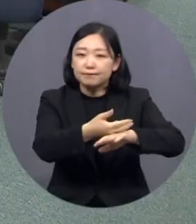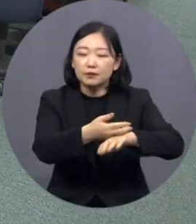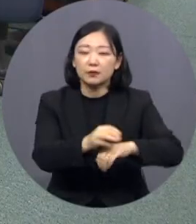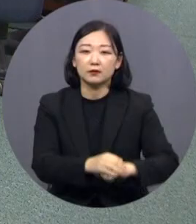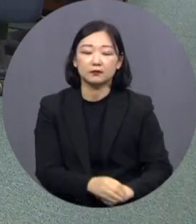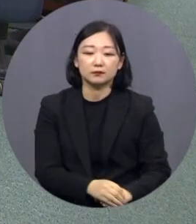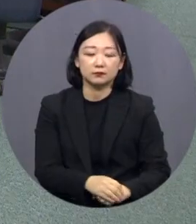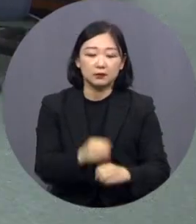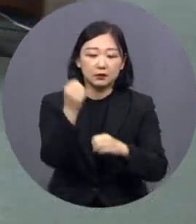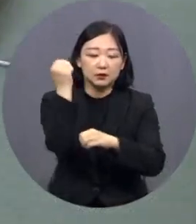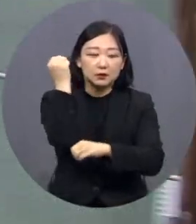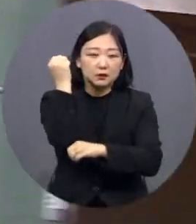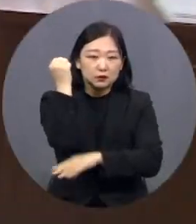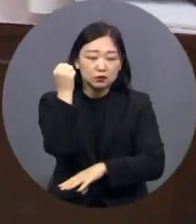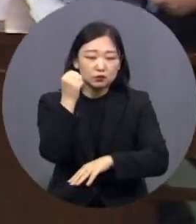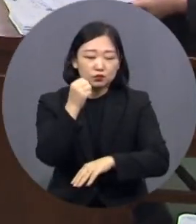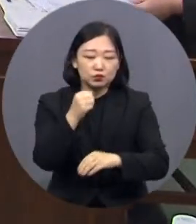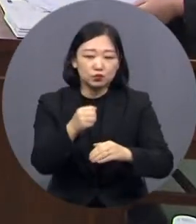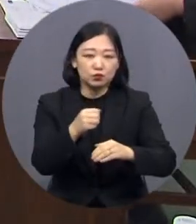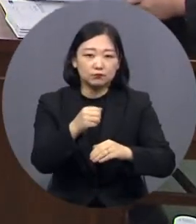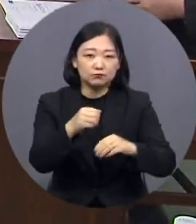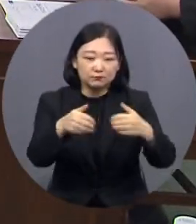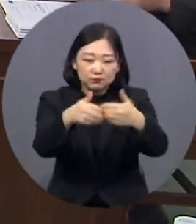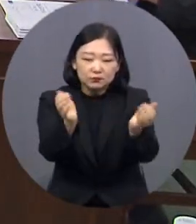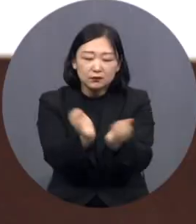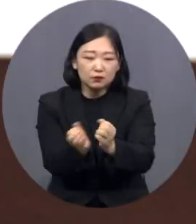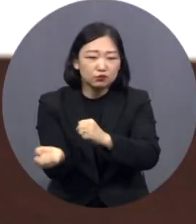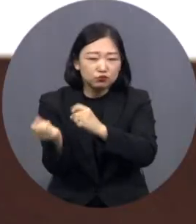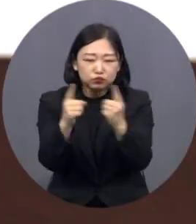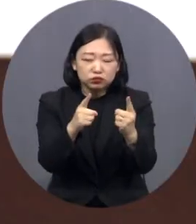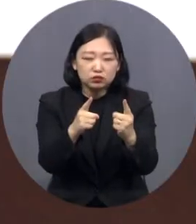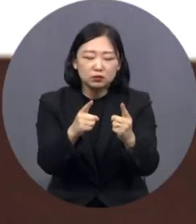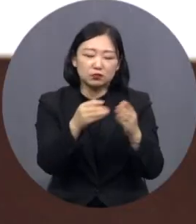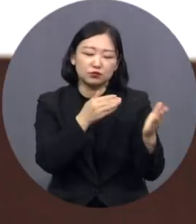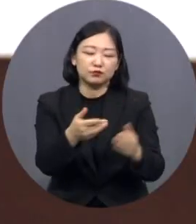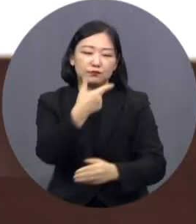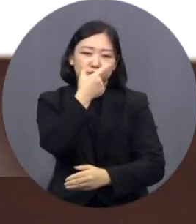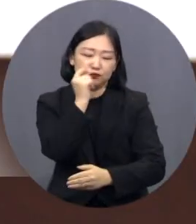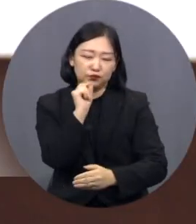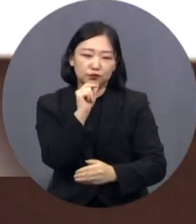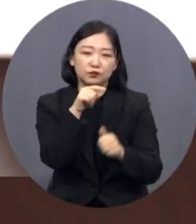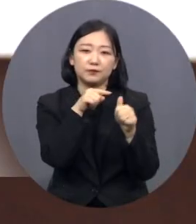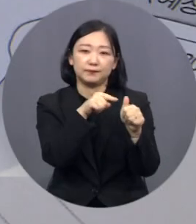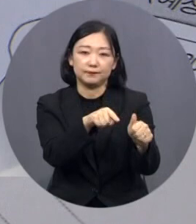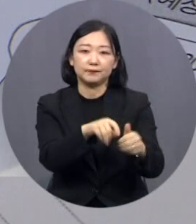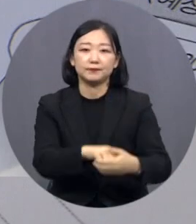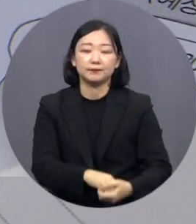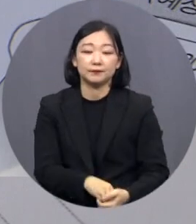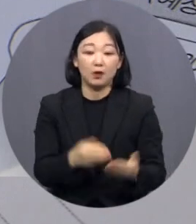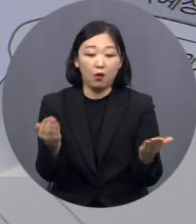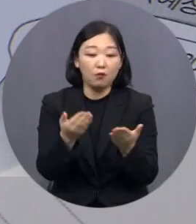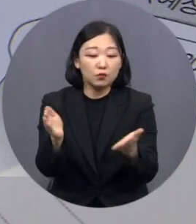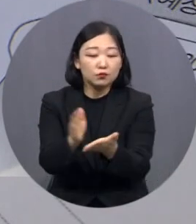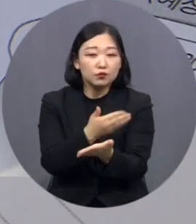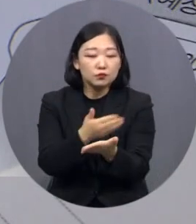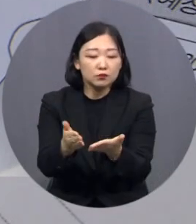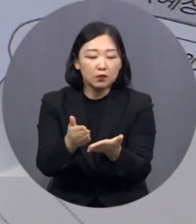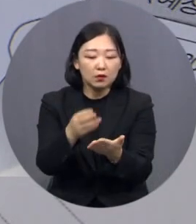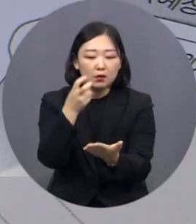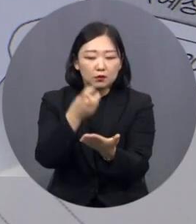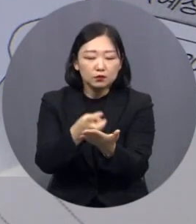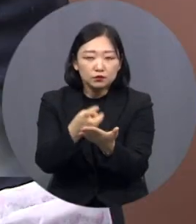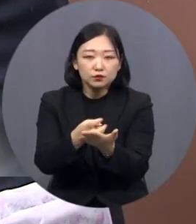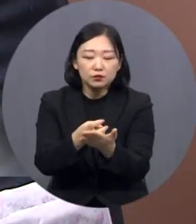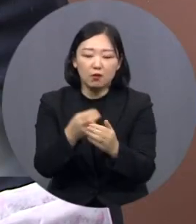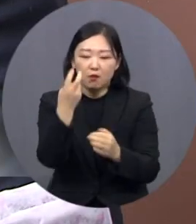기초자치단체 부활에 대한 준비 부족을 지적했습니다. 기초자치단체를 만들어 사무 배분을 할 경우 개정을 검토해야 할